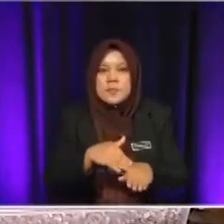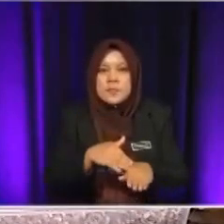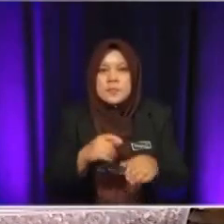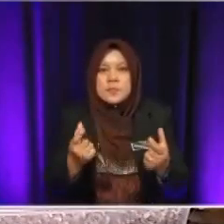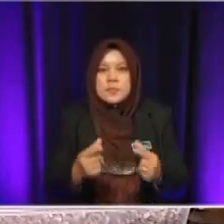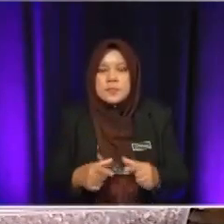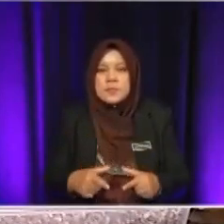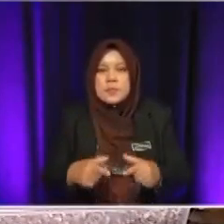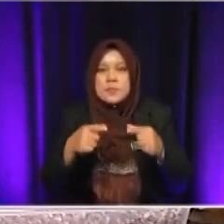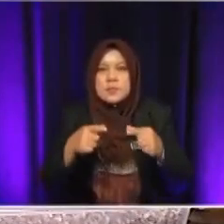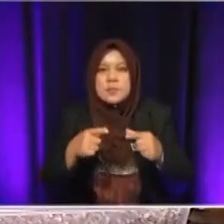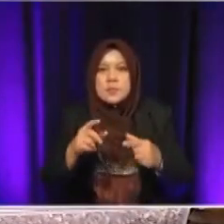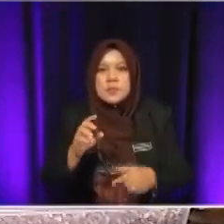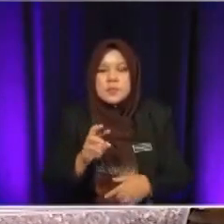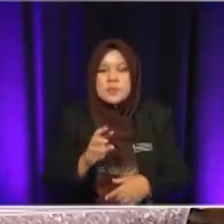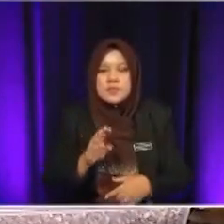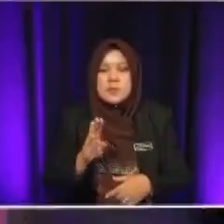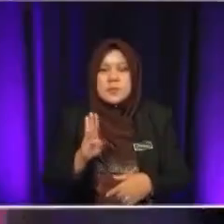batang bayam Brazil ni.